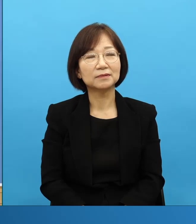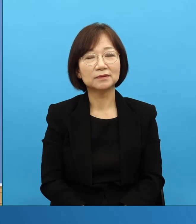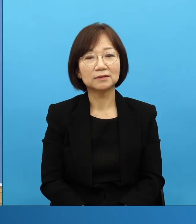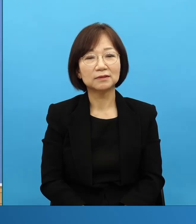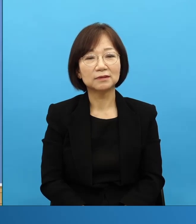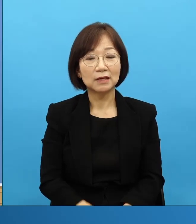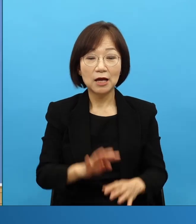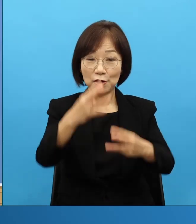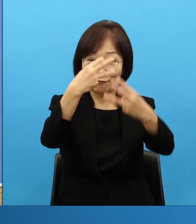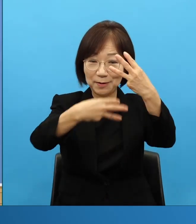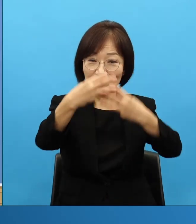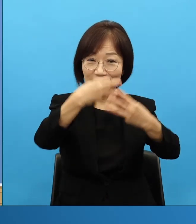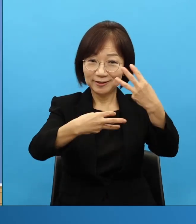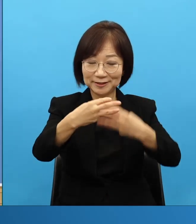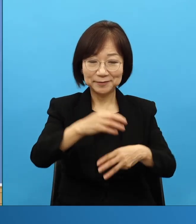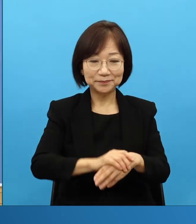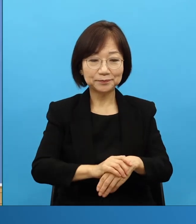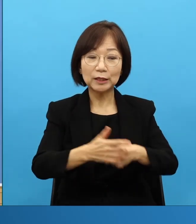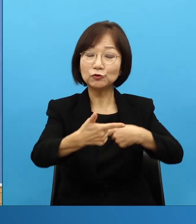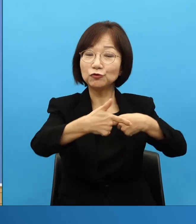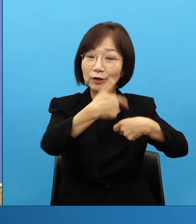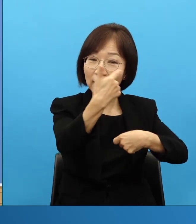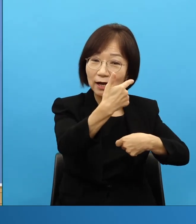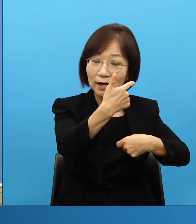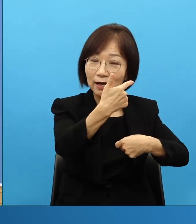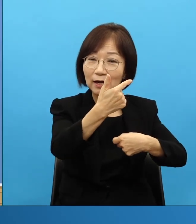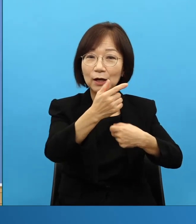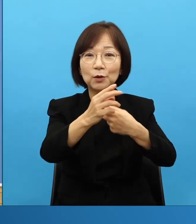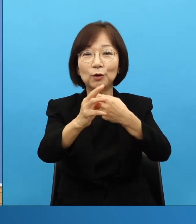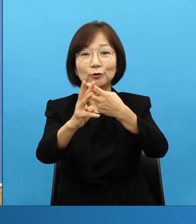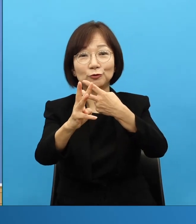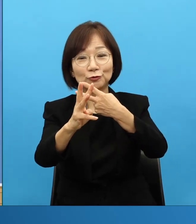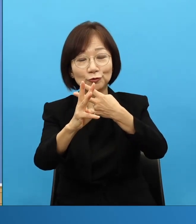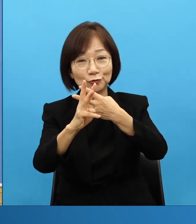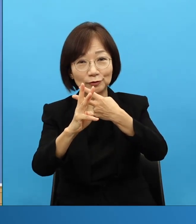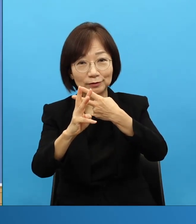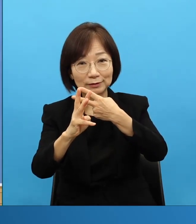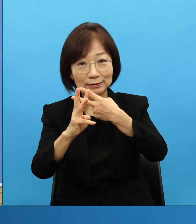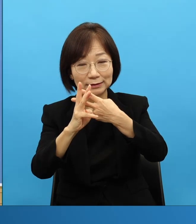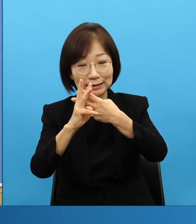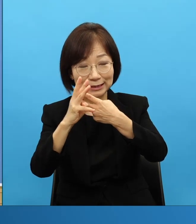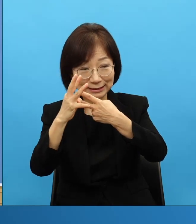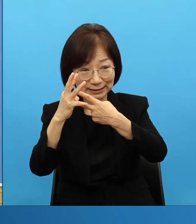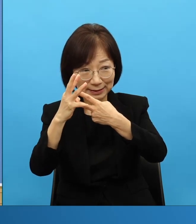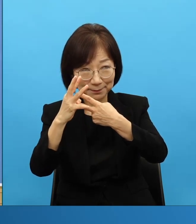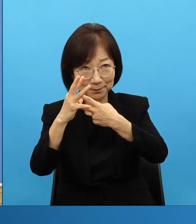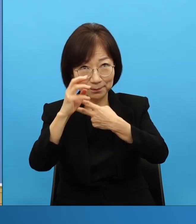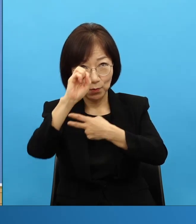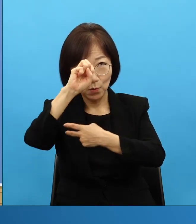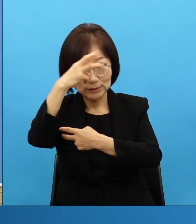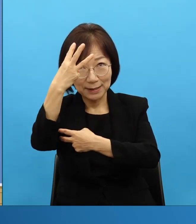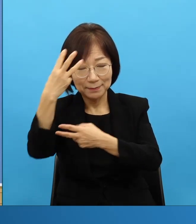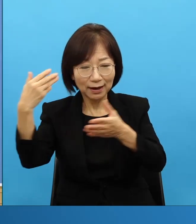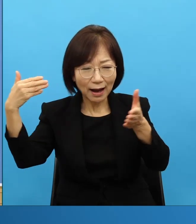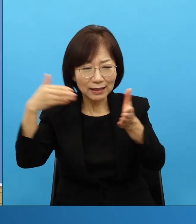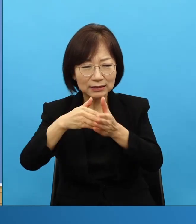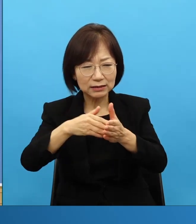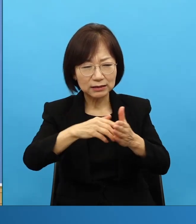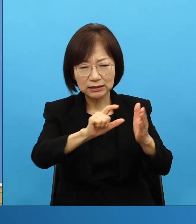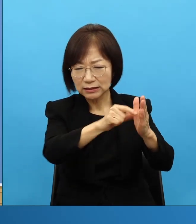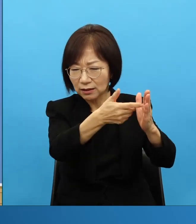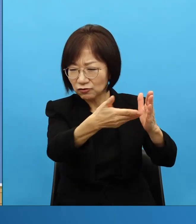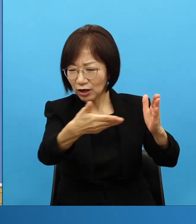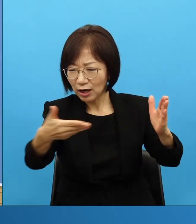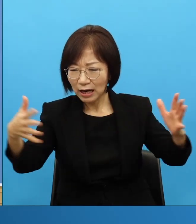6년, 중학교 3년, 고등학교 3년 이러면 6년 다 12년이죠. And we see that our remnants, they study